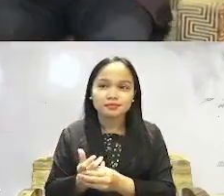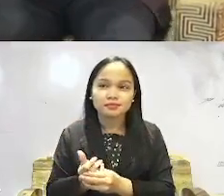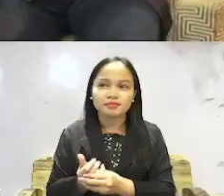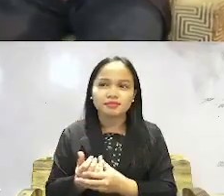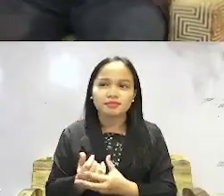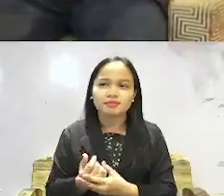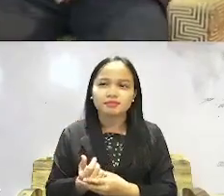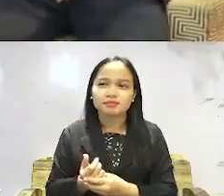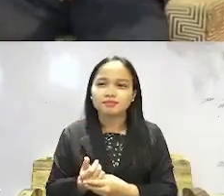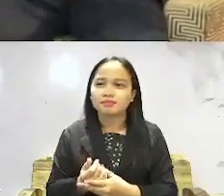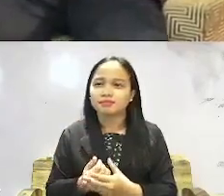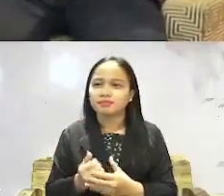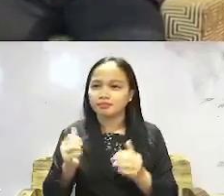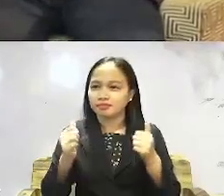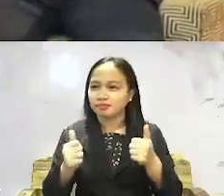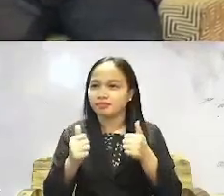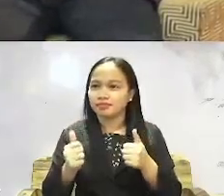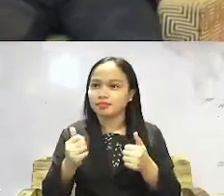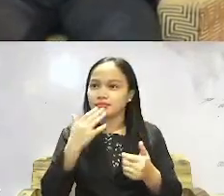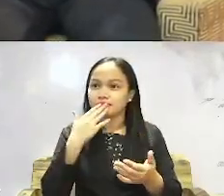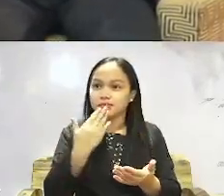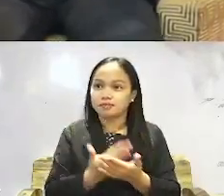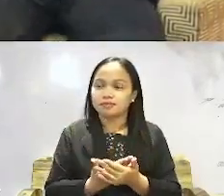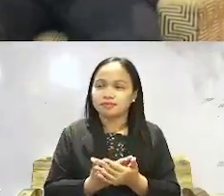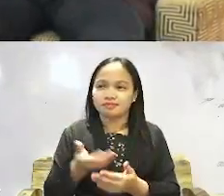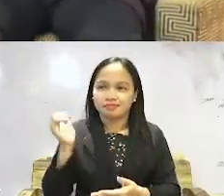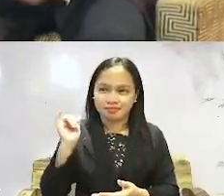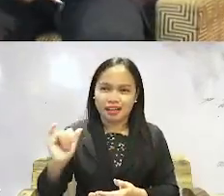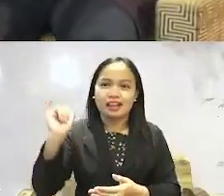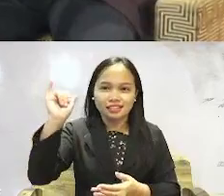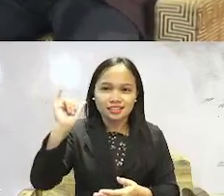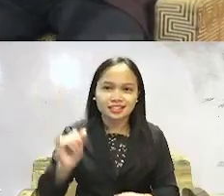siya! Ayan! Pag-ananda mo niya!